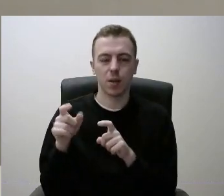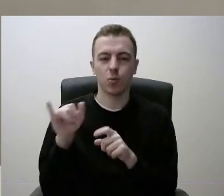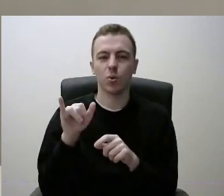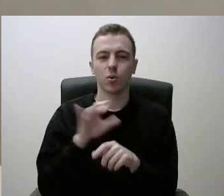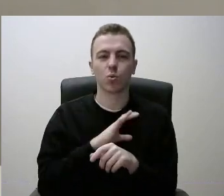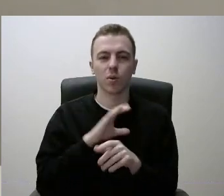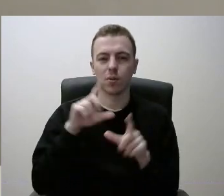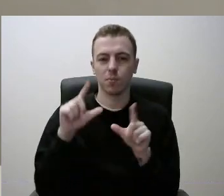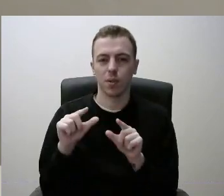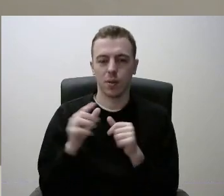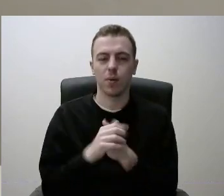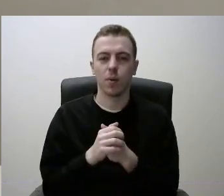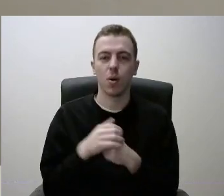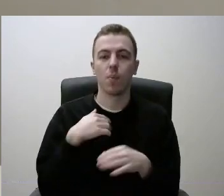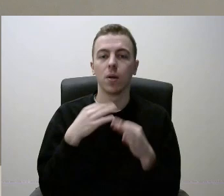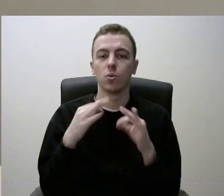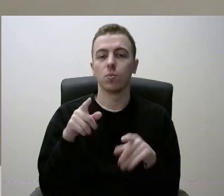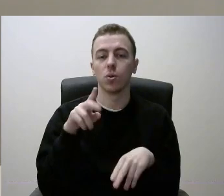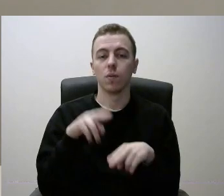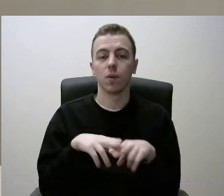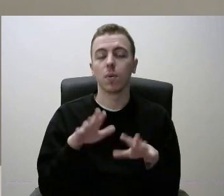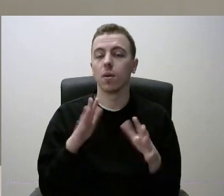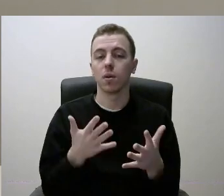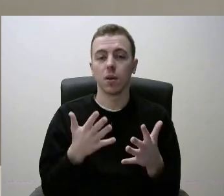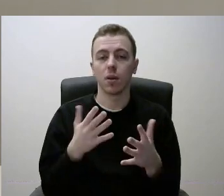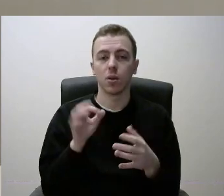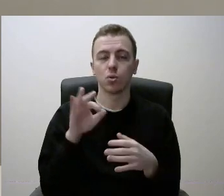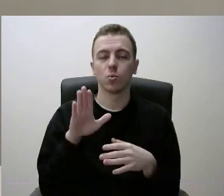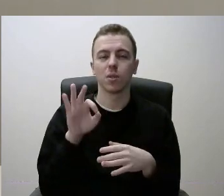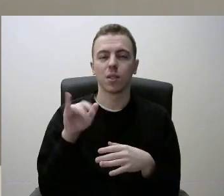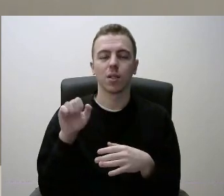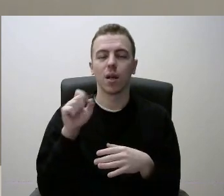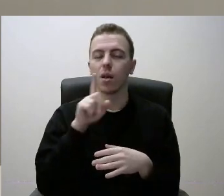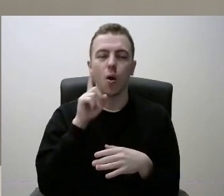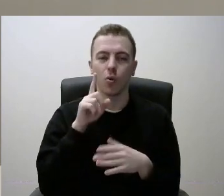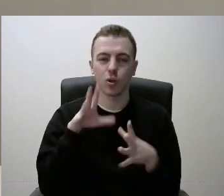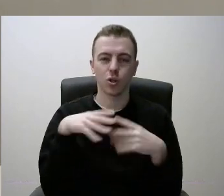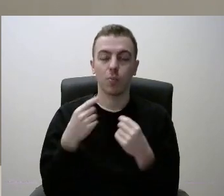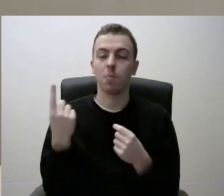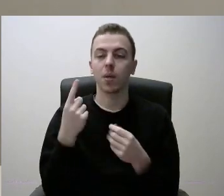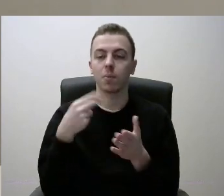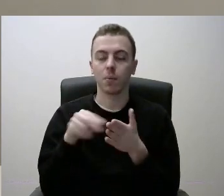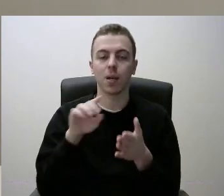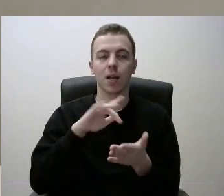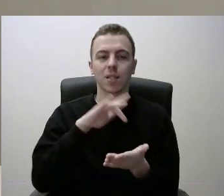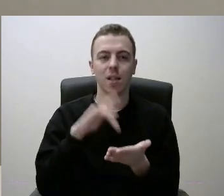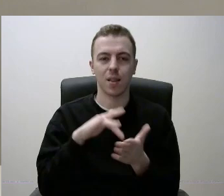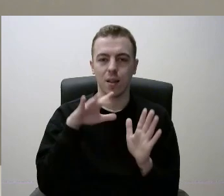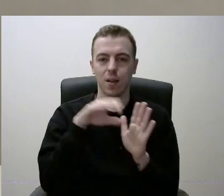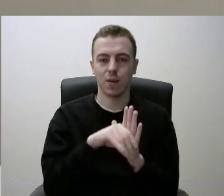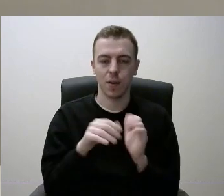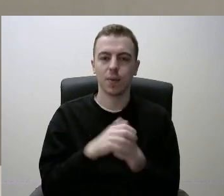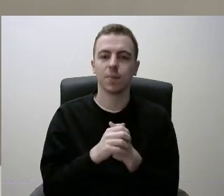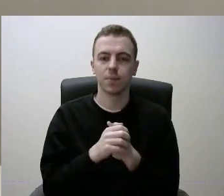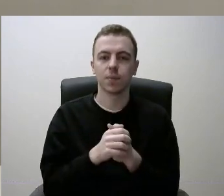pigesnis. Ką mes siūlome šitoj vietoj, mes siūlome subsidijas jaunoms šeimoms įsigijant pirmą būstą Klaipėdos centre, Klaipėdos mieste,